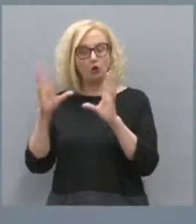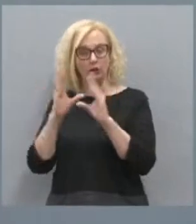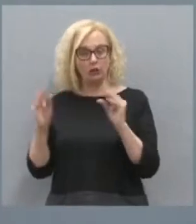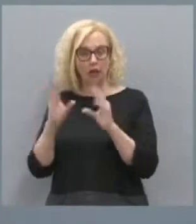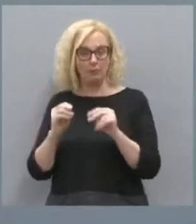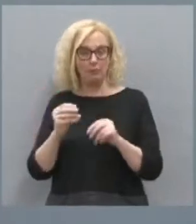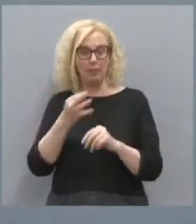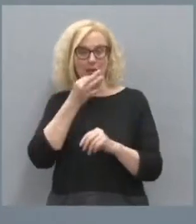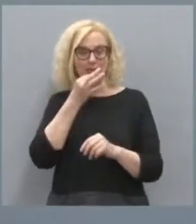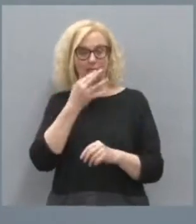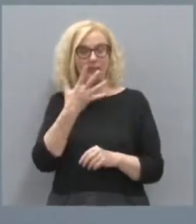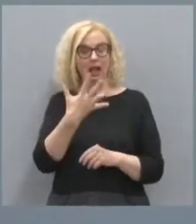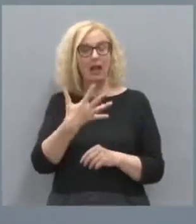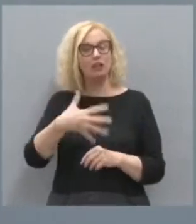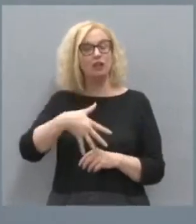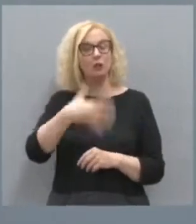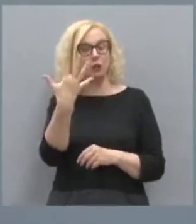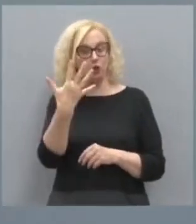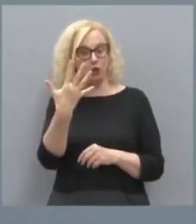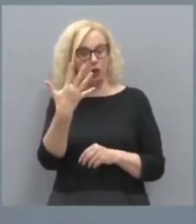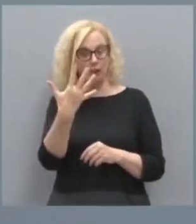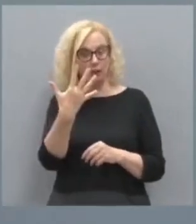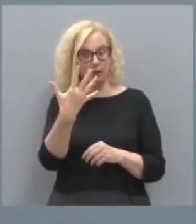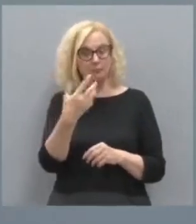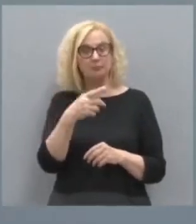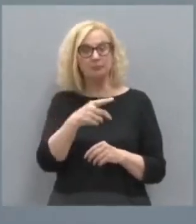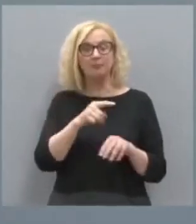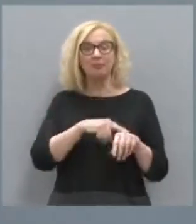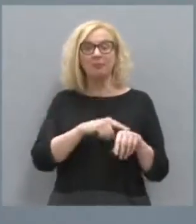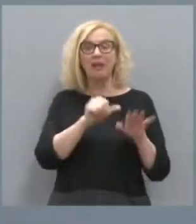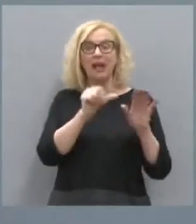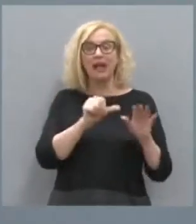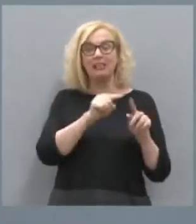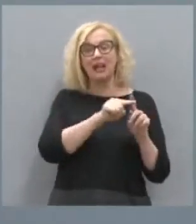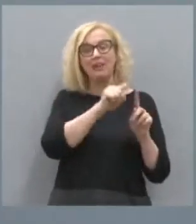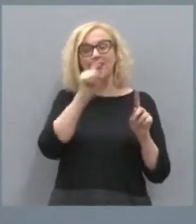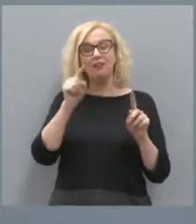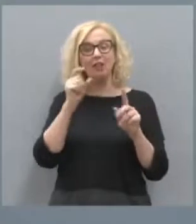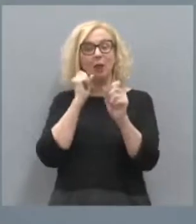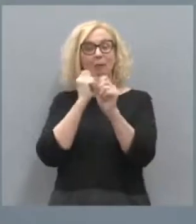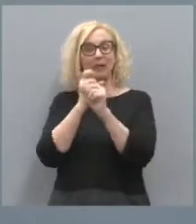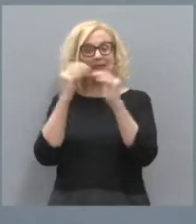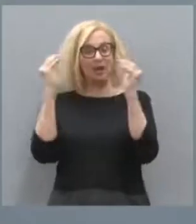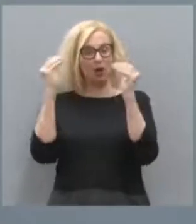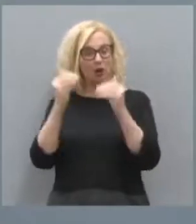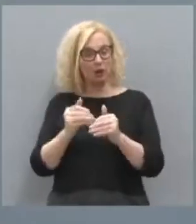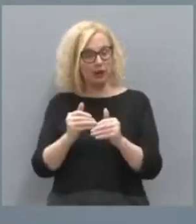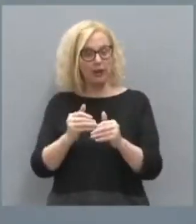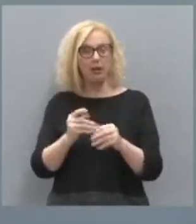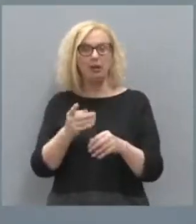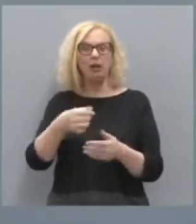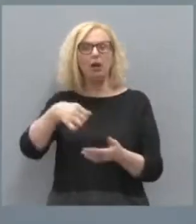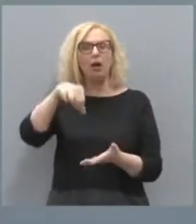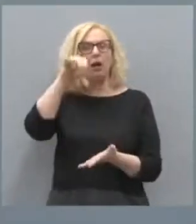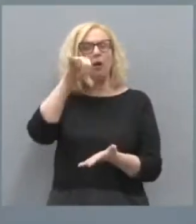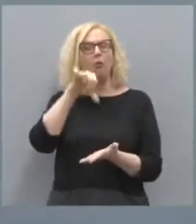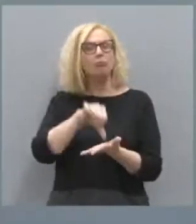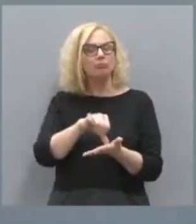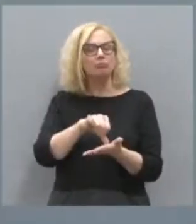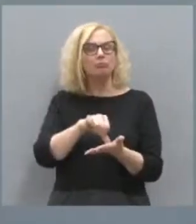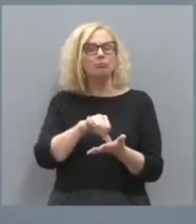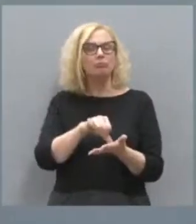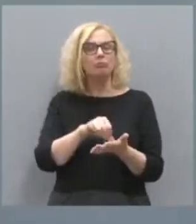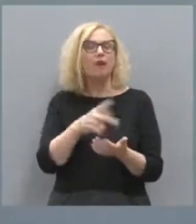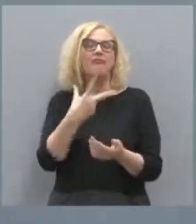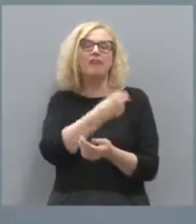giorni continuativi dalle 6 alle 24 di aprire tutti i punti vaccinali che abbiamo